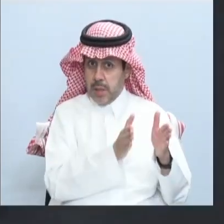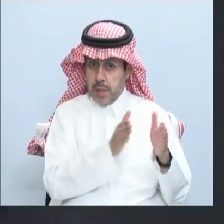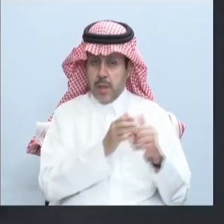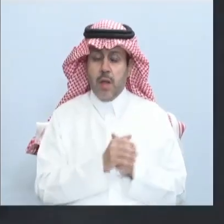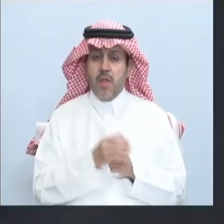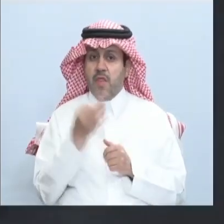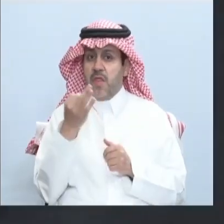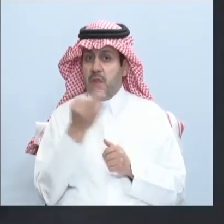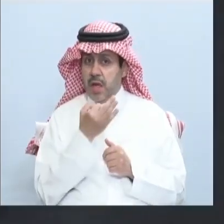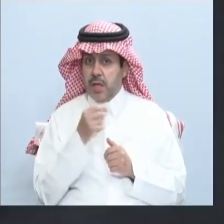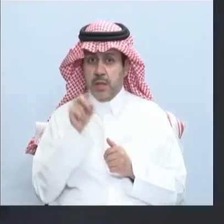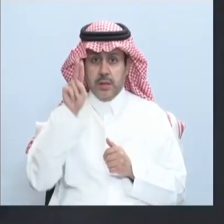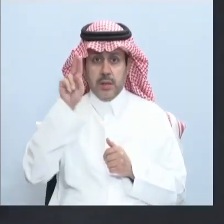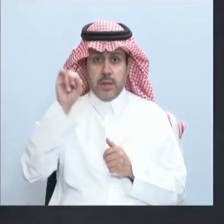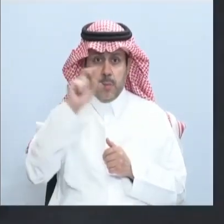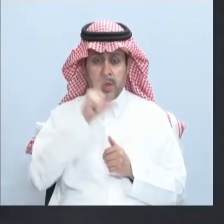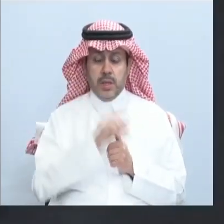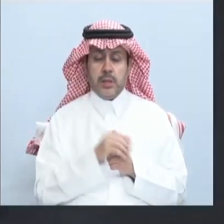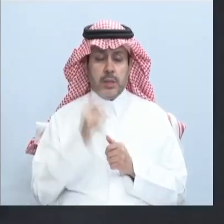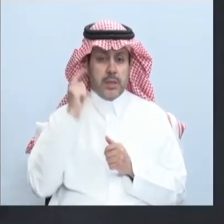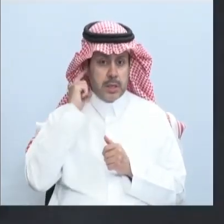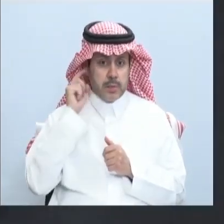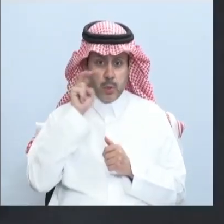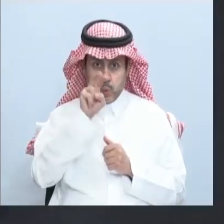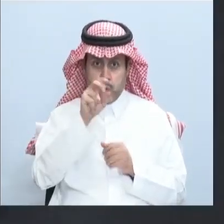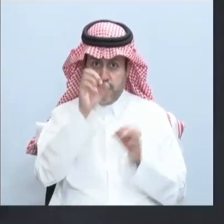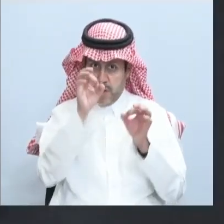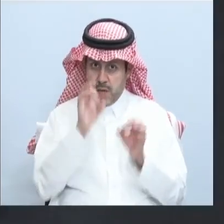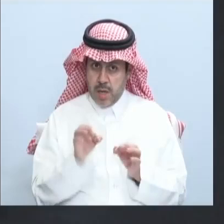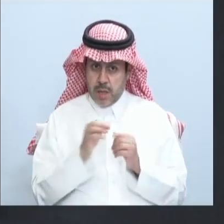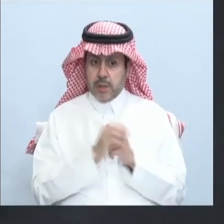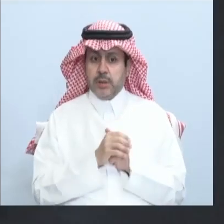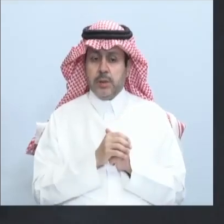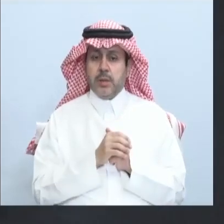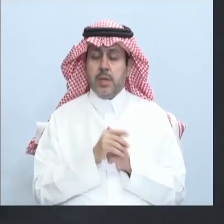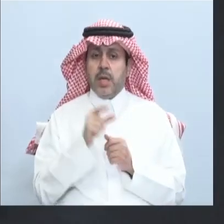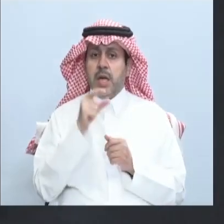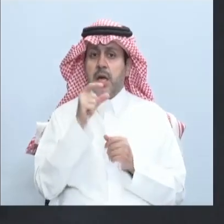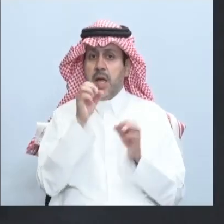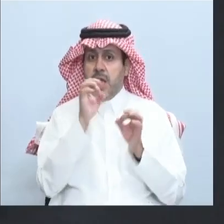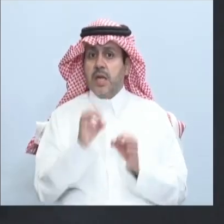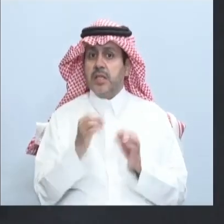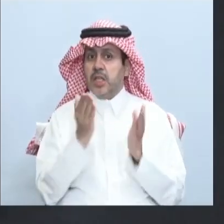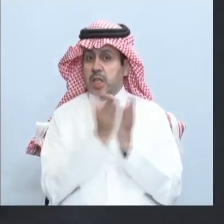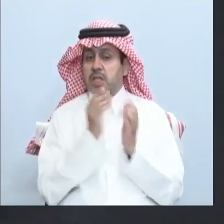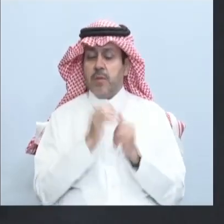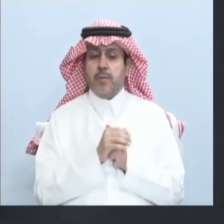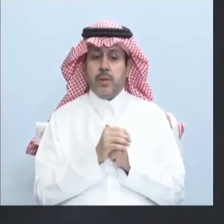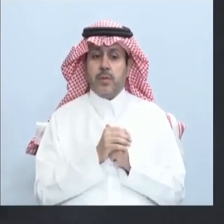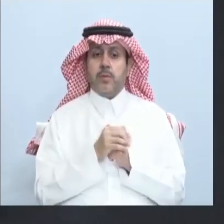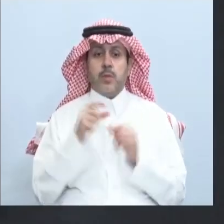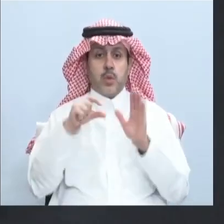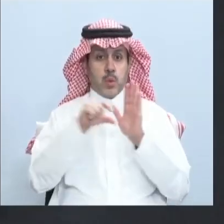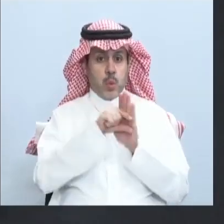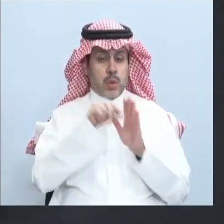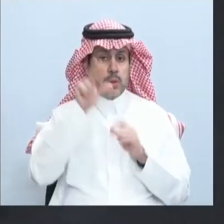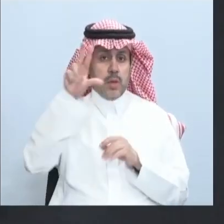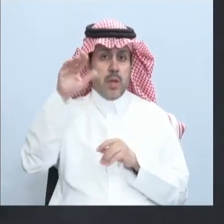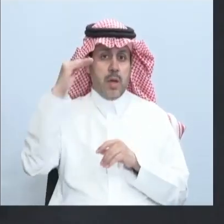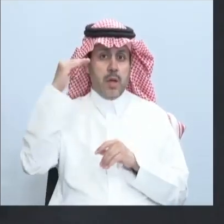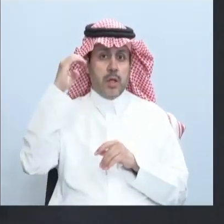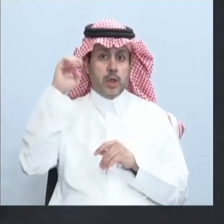التمهيد الان نستمع للقارئ وهو يقرا ايات الدرس لهذا اليوم و وهي الايات من سوره الحجر من